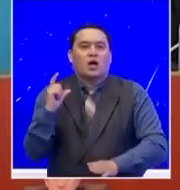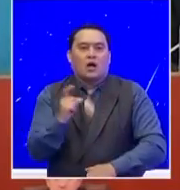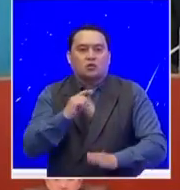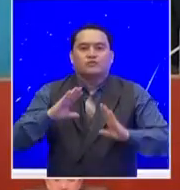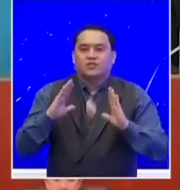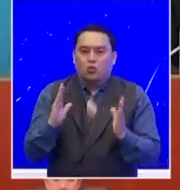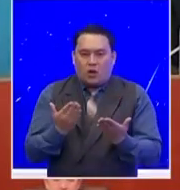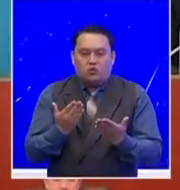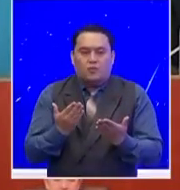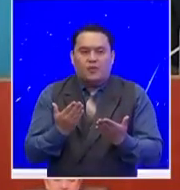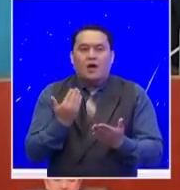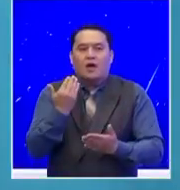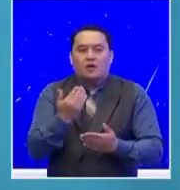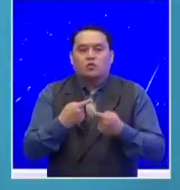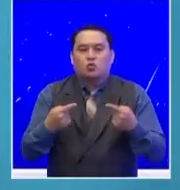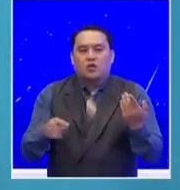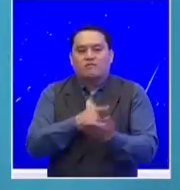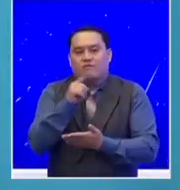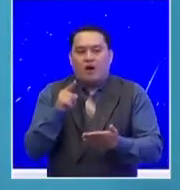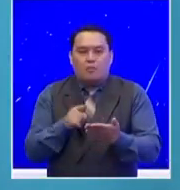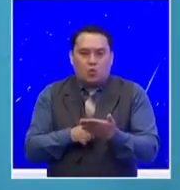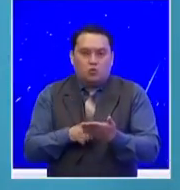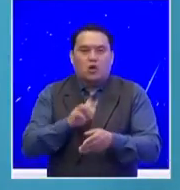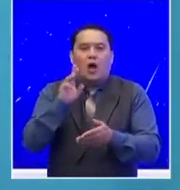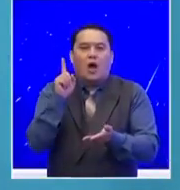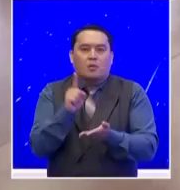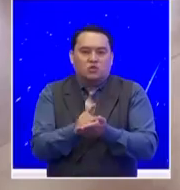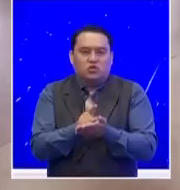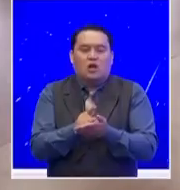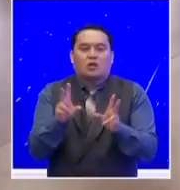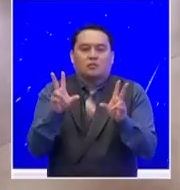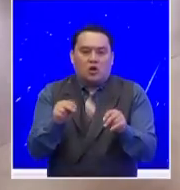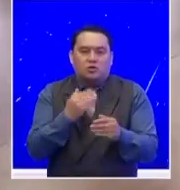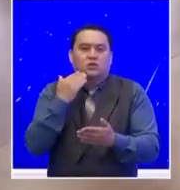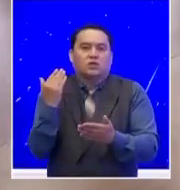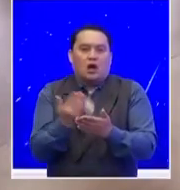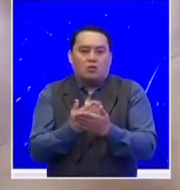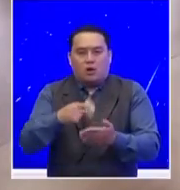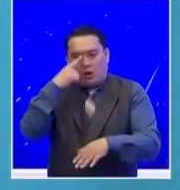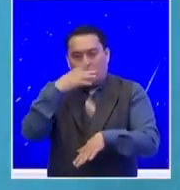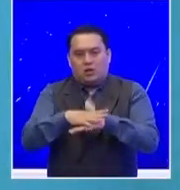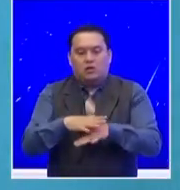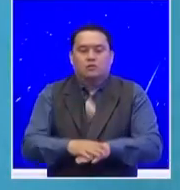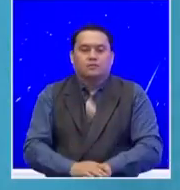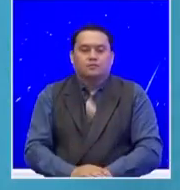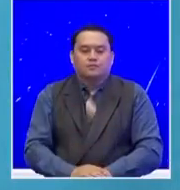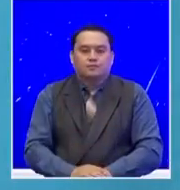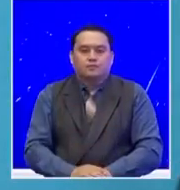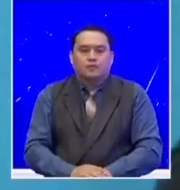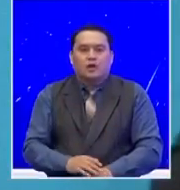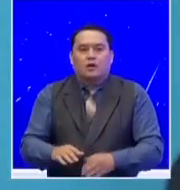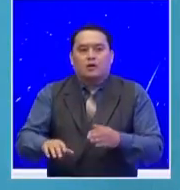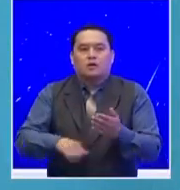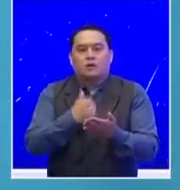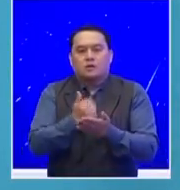экономическую ситуацию. Этот и иные вопросы Аскар Мамин обещал взять на карандаш и доложить главе государства. Сегодня главе государства